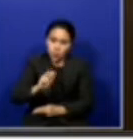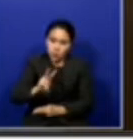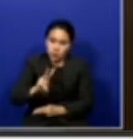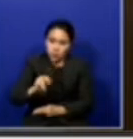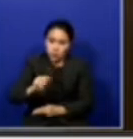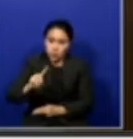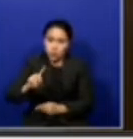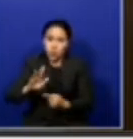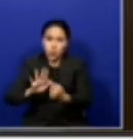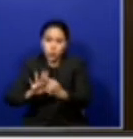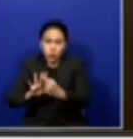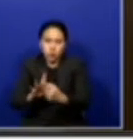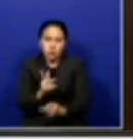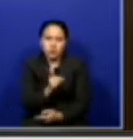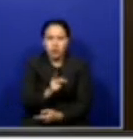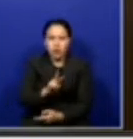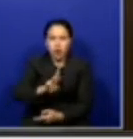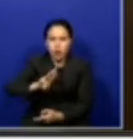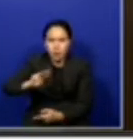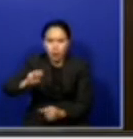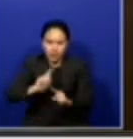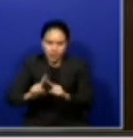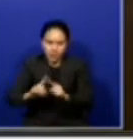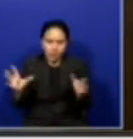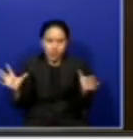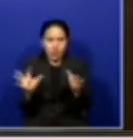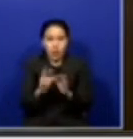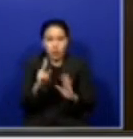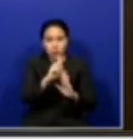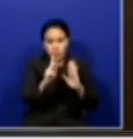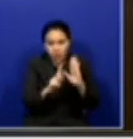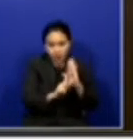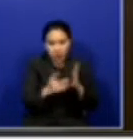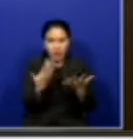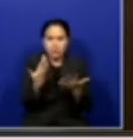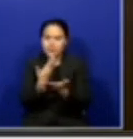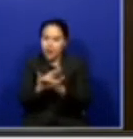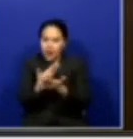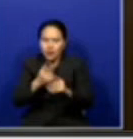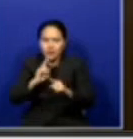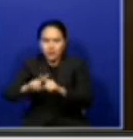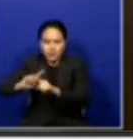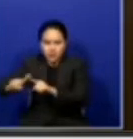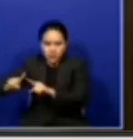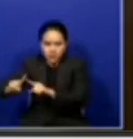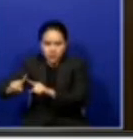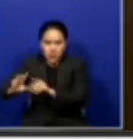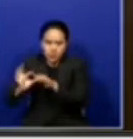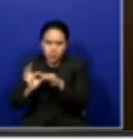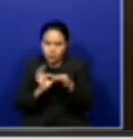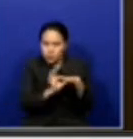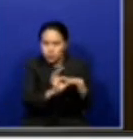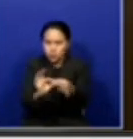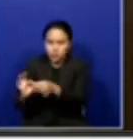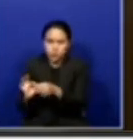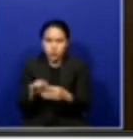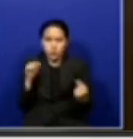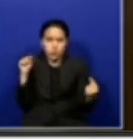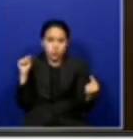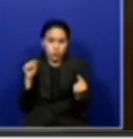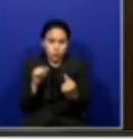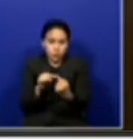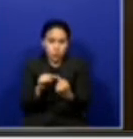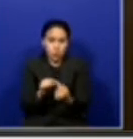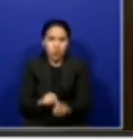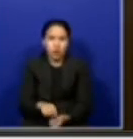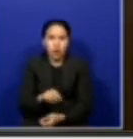ทุกอย่างนะครับที่เกี่ยวข้องกับกฎหมายเกี่ยวข้องกับการเงินเกี่ยวข้องกับงบประมาณสำนักคณะกรรมการกฤษฎีกานะ